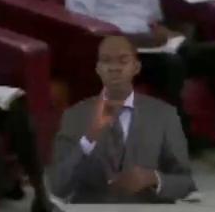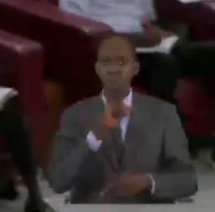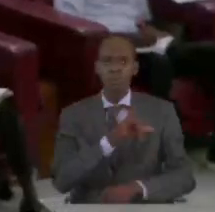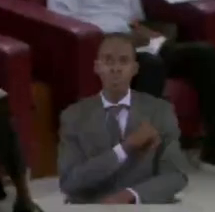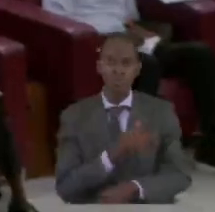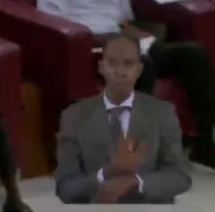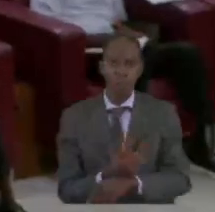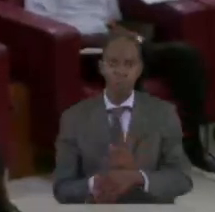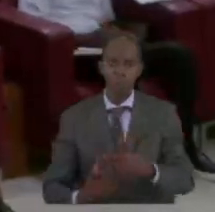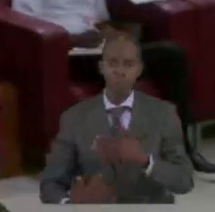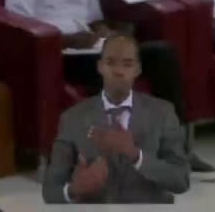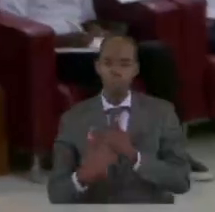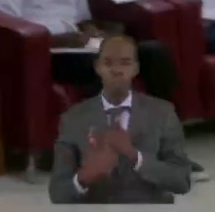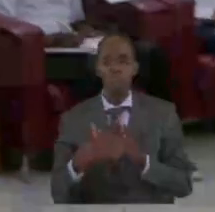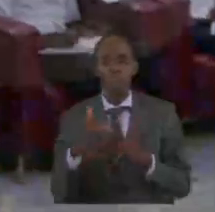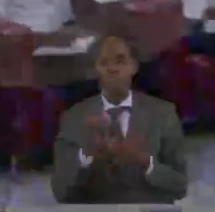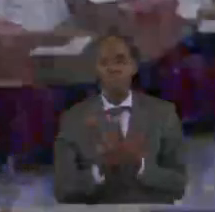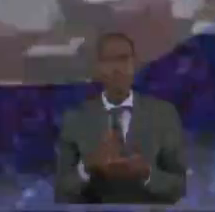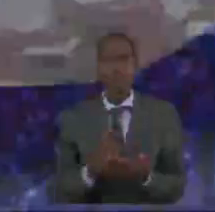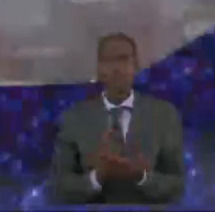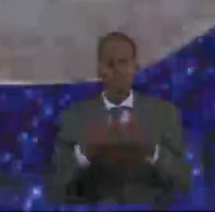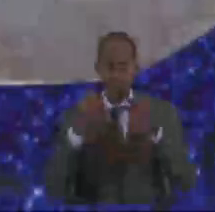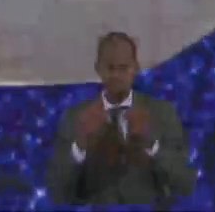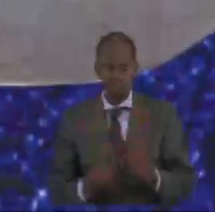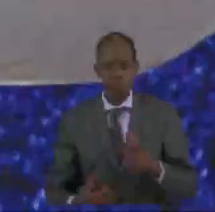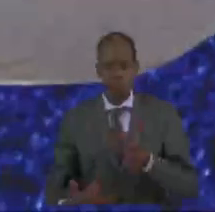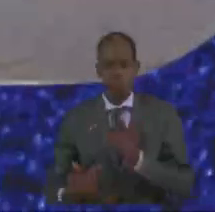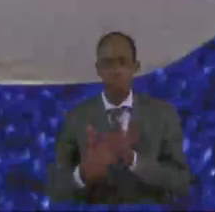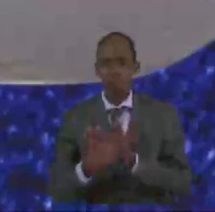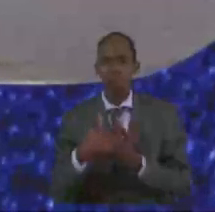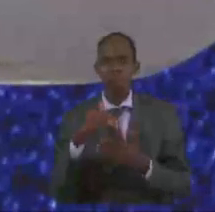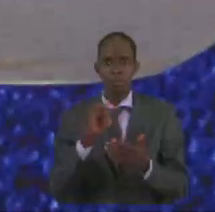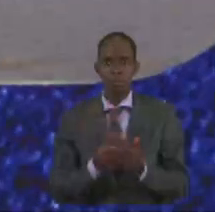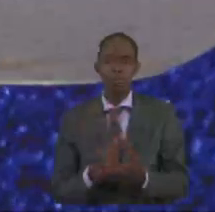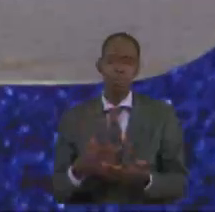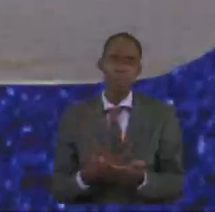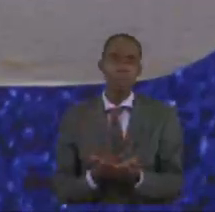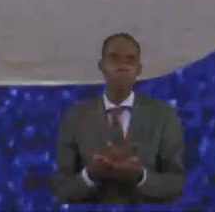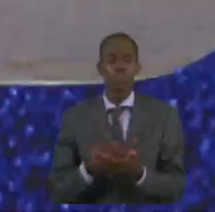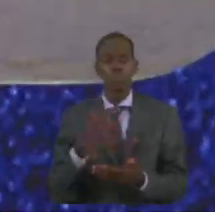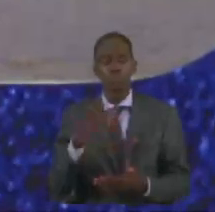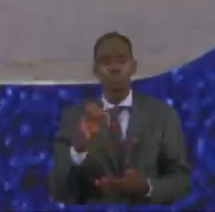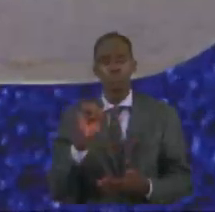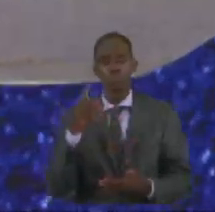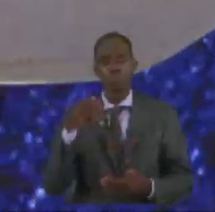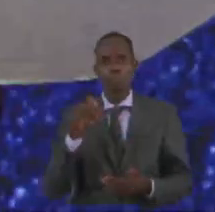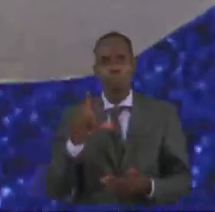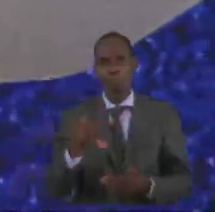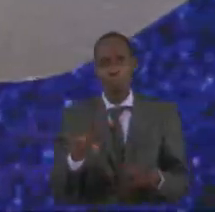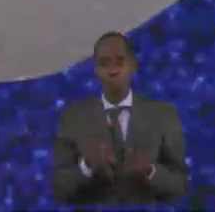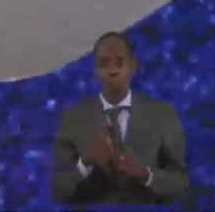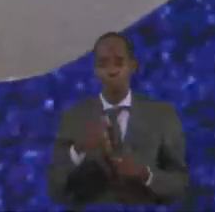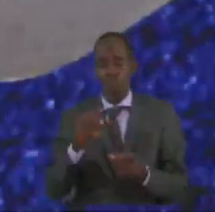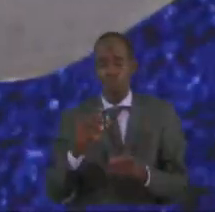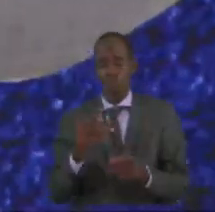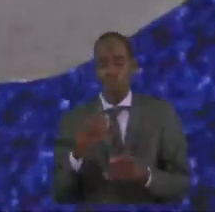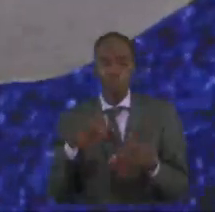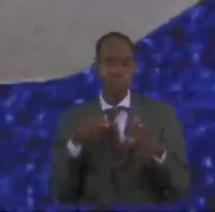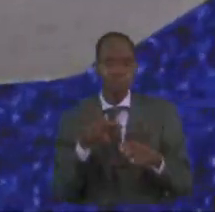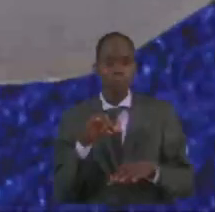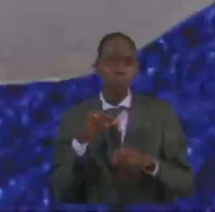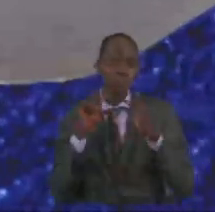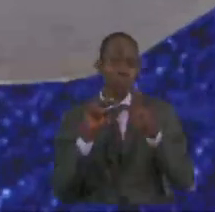a l'autorité derrière cet évangile, la puissance qui soutient cet évangile. Comme nous voyons ces versets